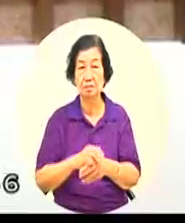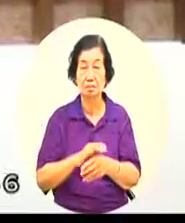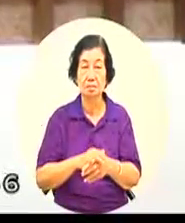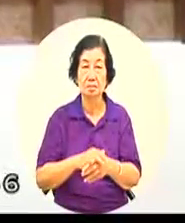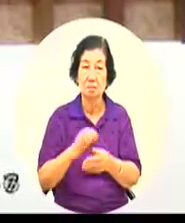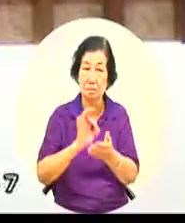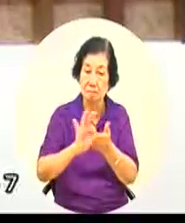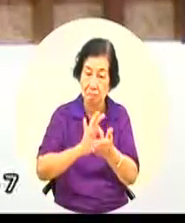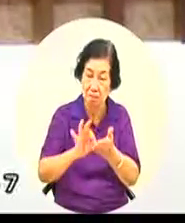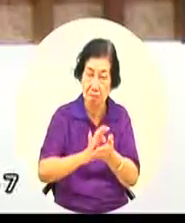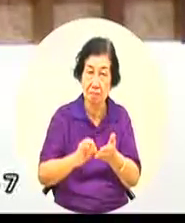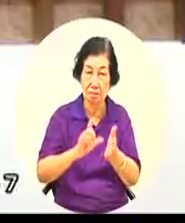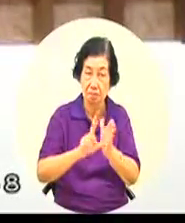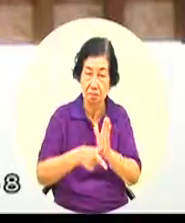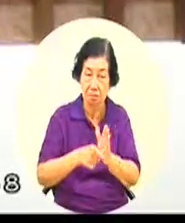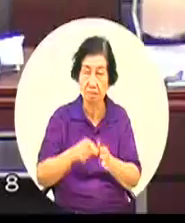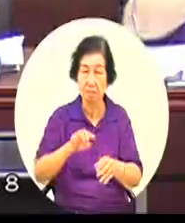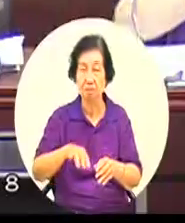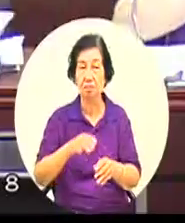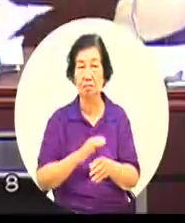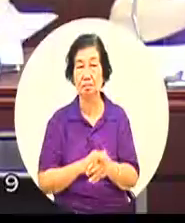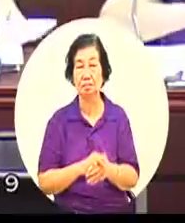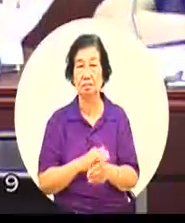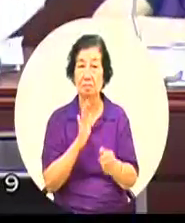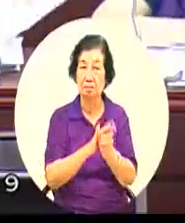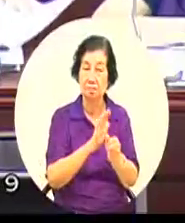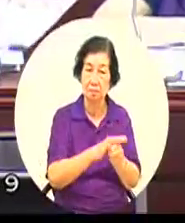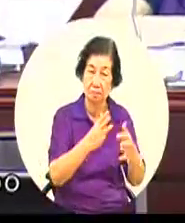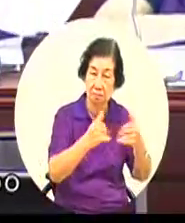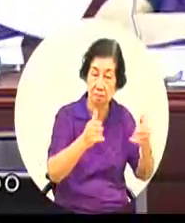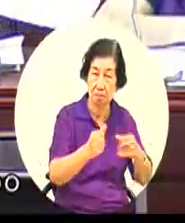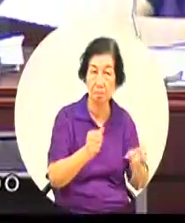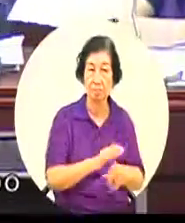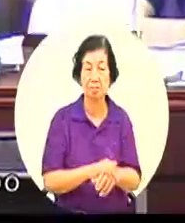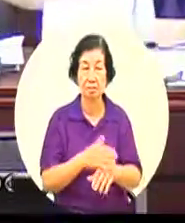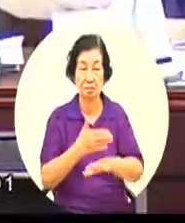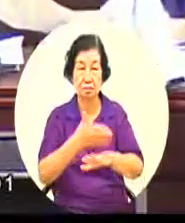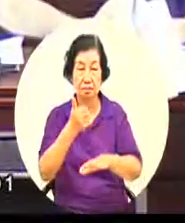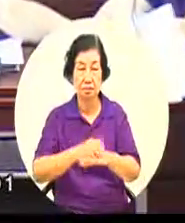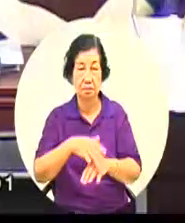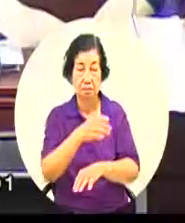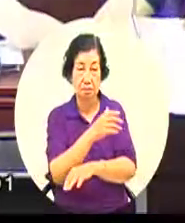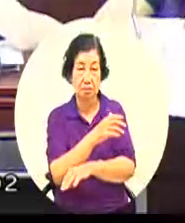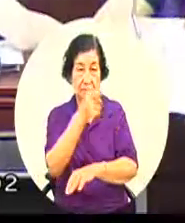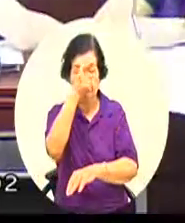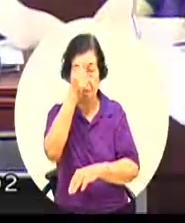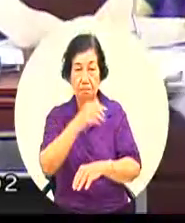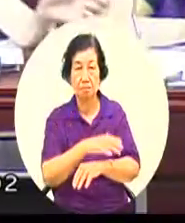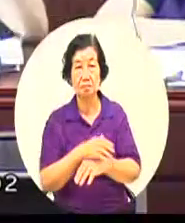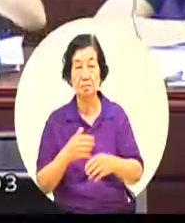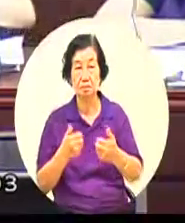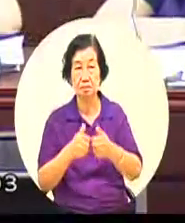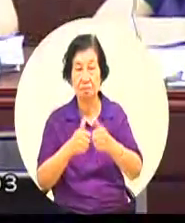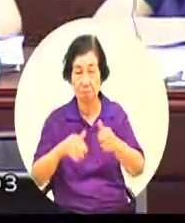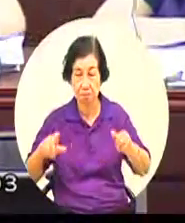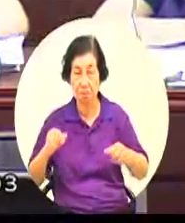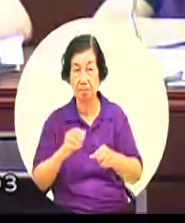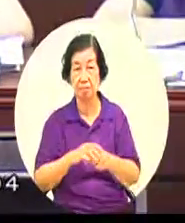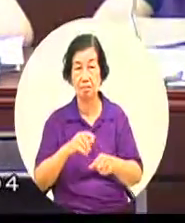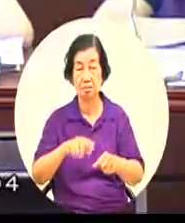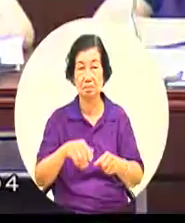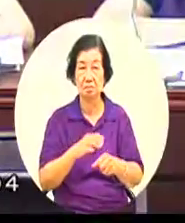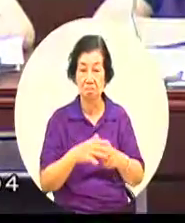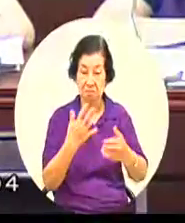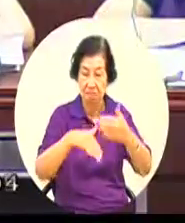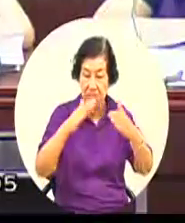在学生身上？ 我很感谢黄议员今天对这个学校的毒品可能泛滥的状态提出这个